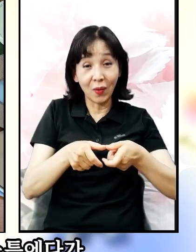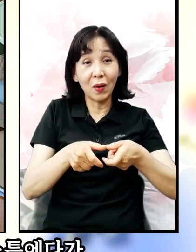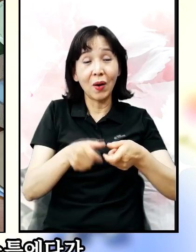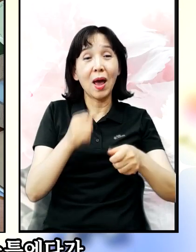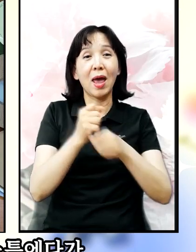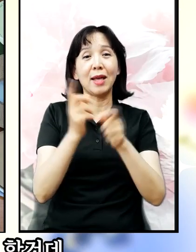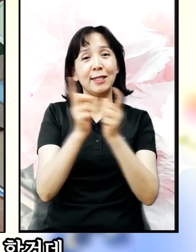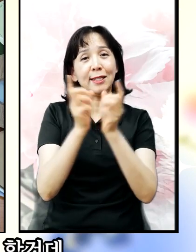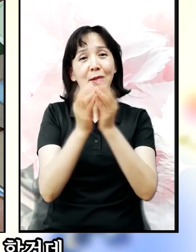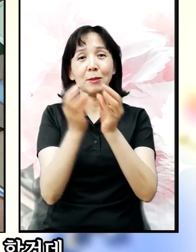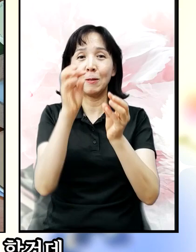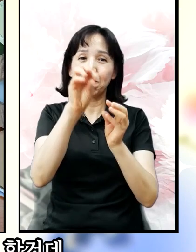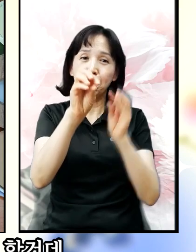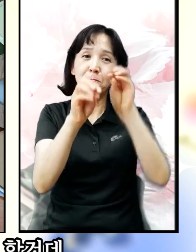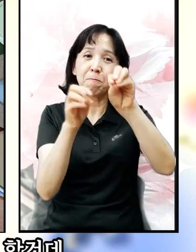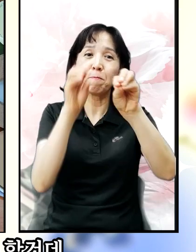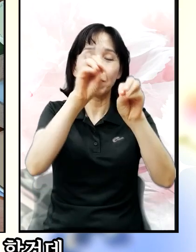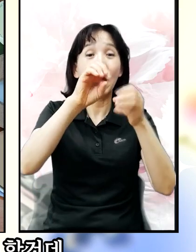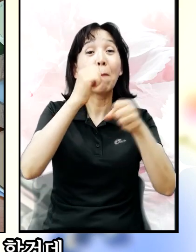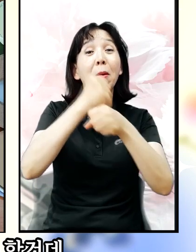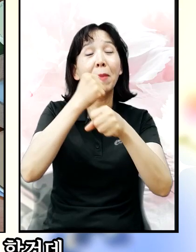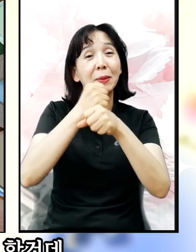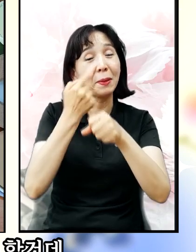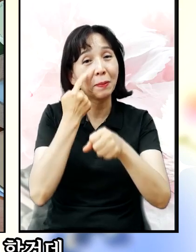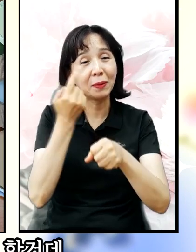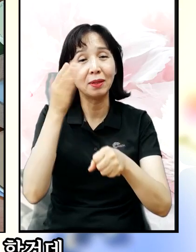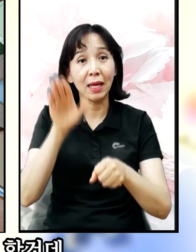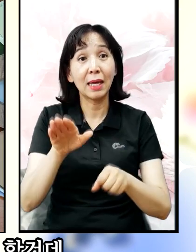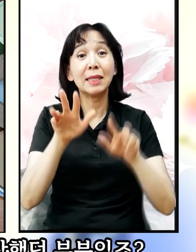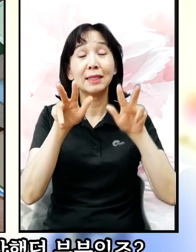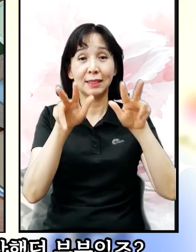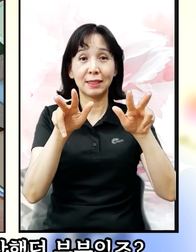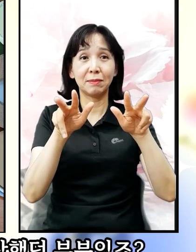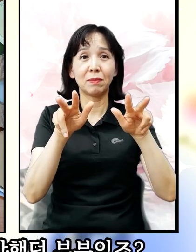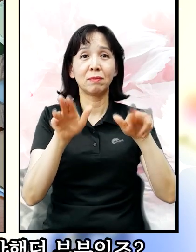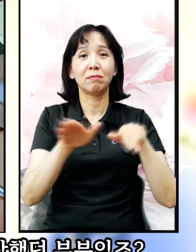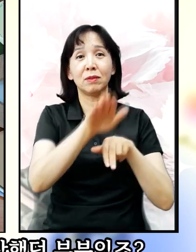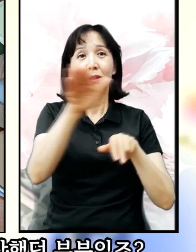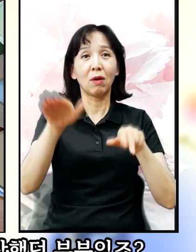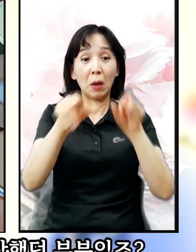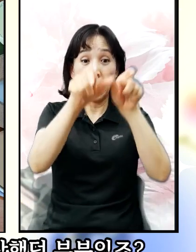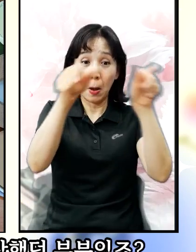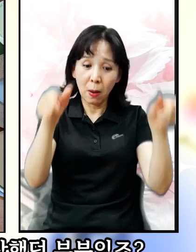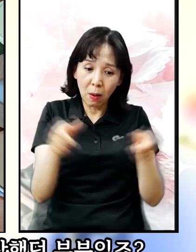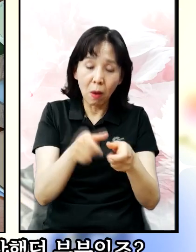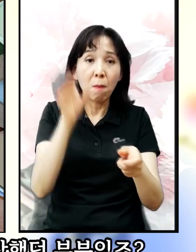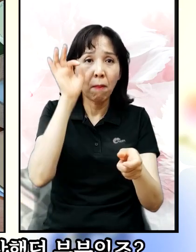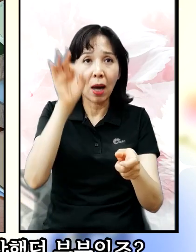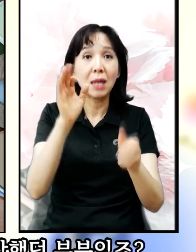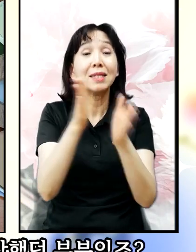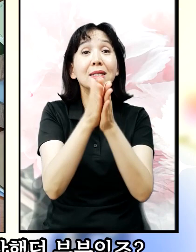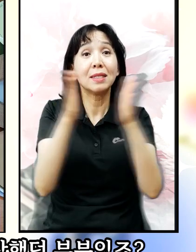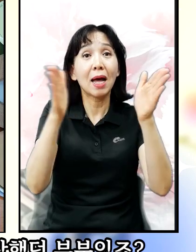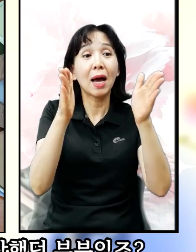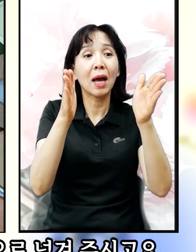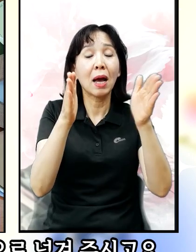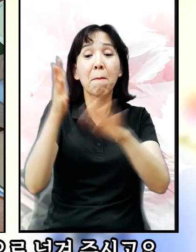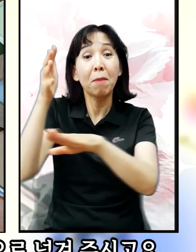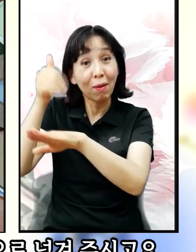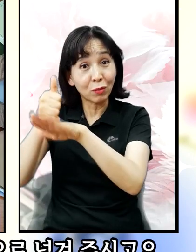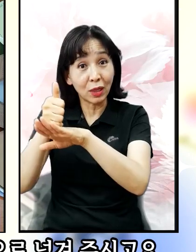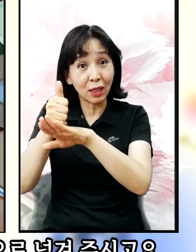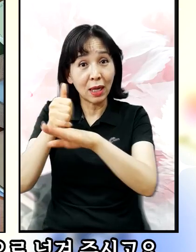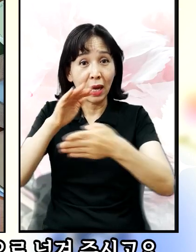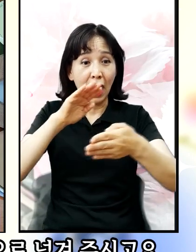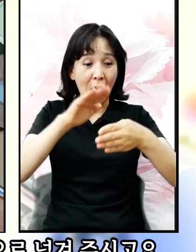리스 틀에다가 얘를 예쁘게 장식을 해 보도록 할 건데, 아까 저희가 이렇게 리스 틀에 보면은 시작했던 부분 있죠?